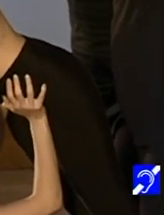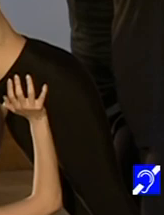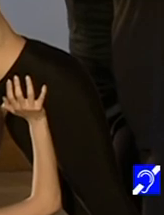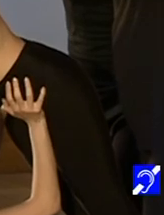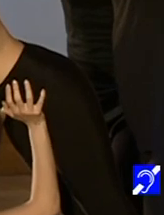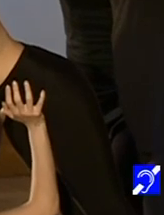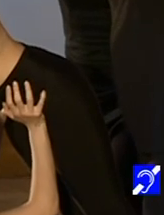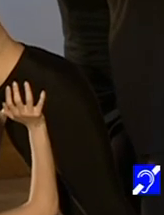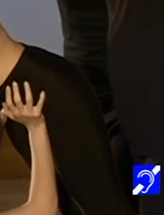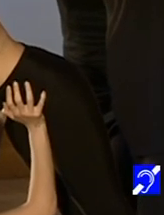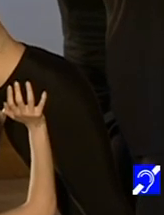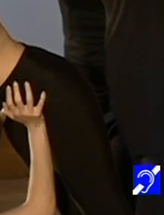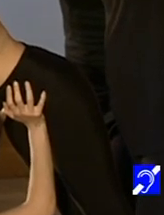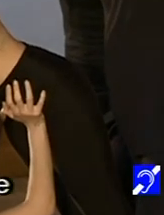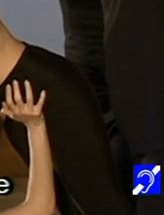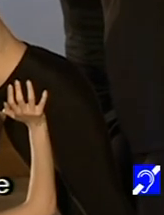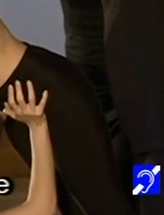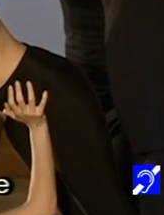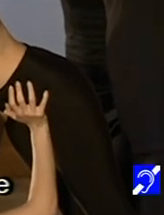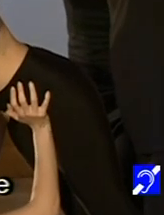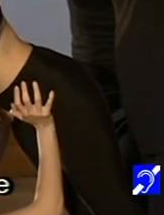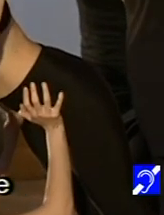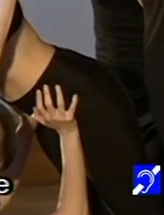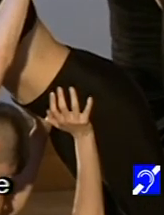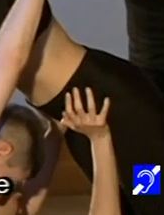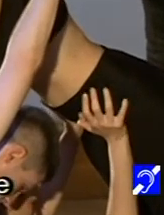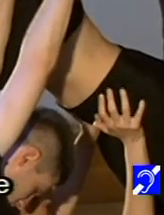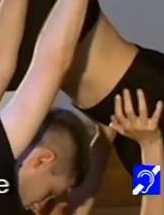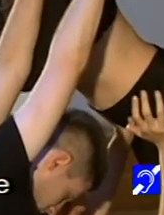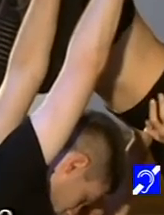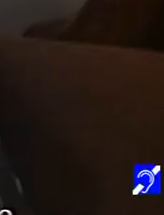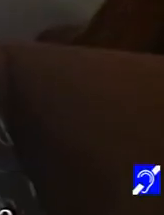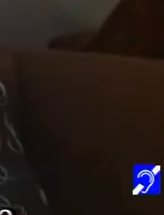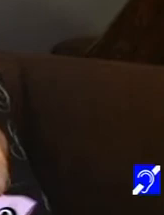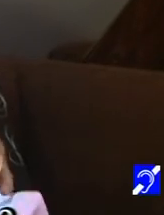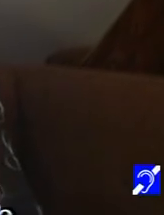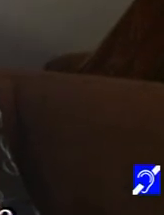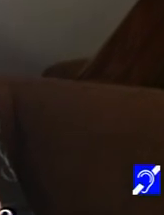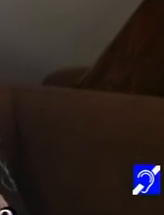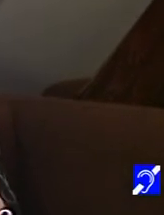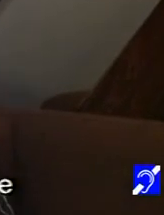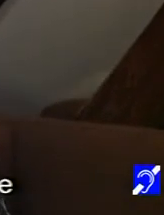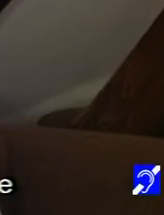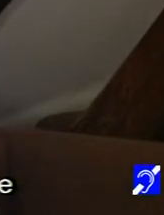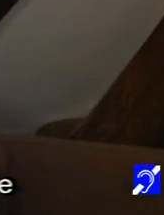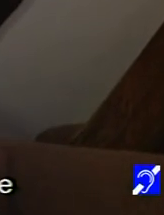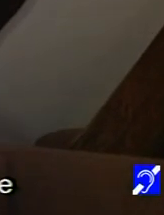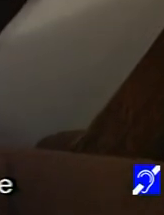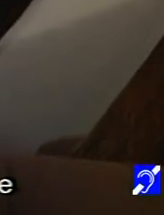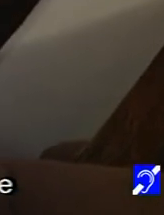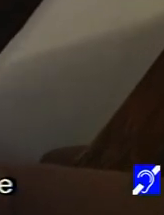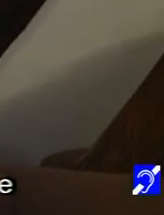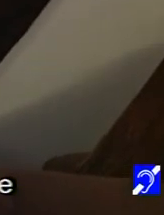Was stellt oder was stellen die Traumwelten für Sie dar? Es sind Improvisationen gewesen von